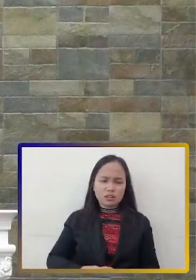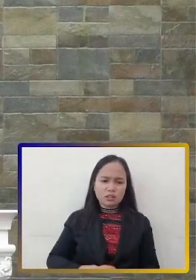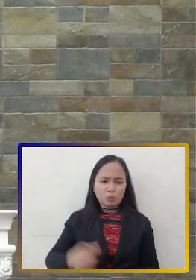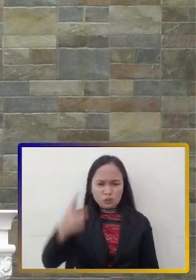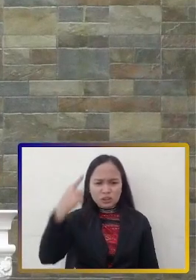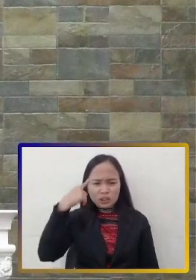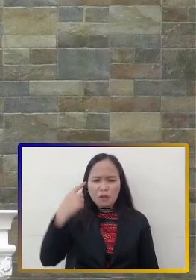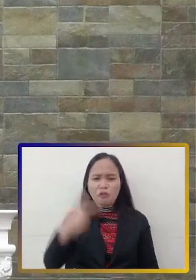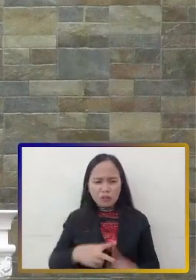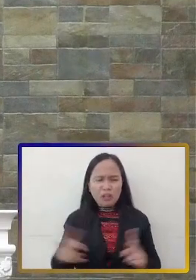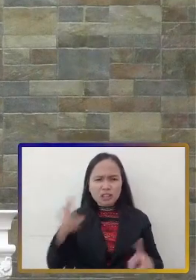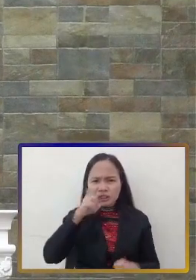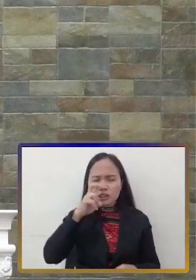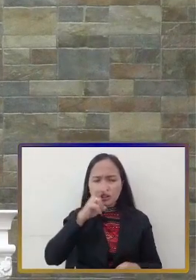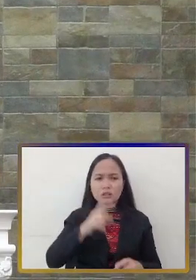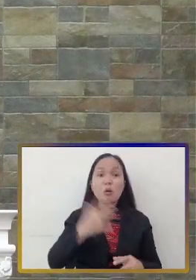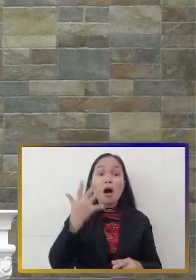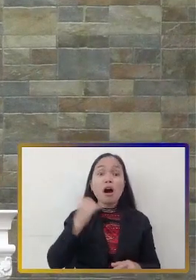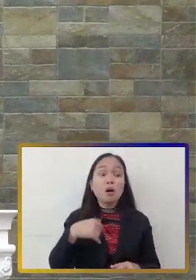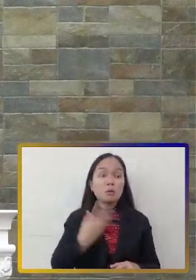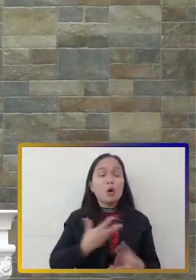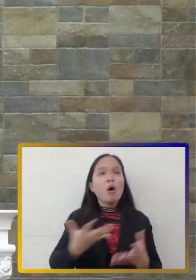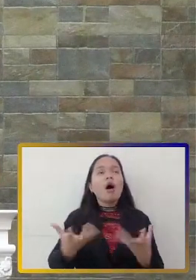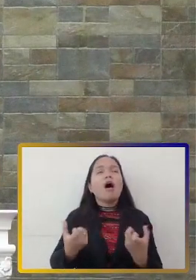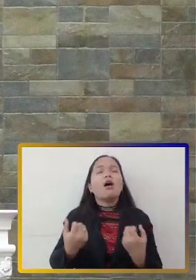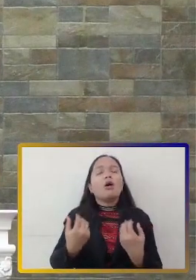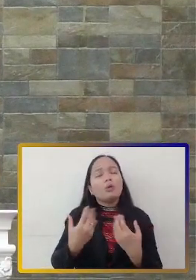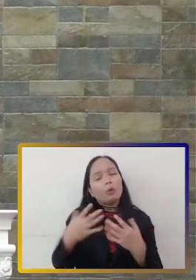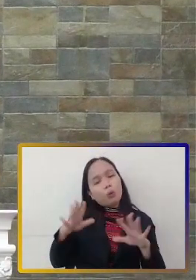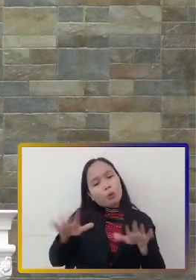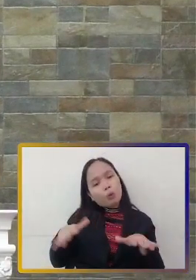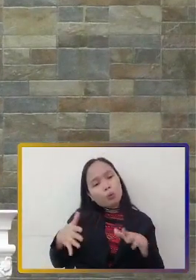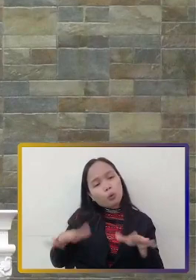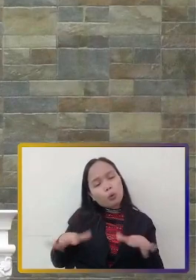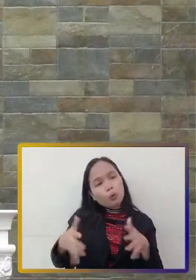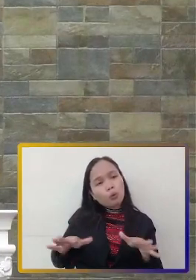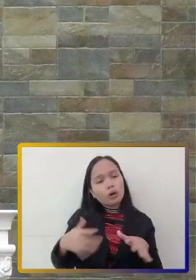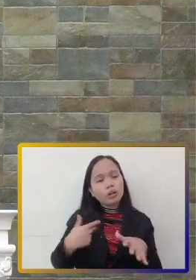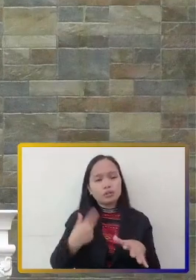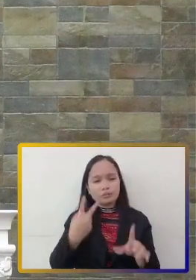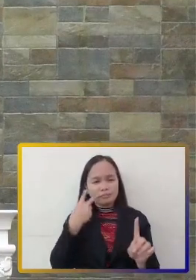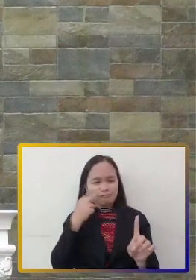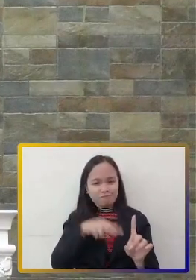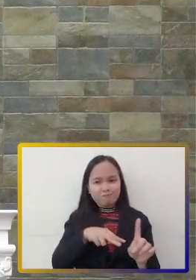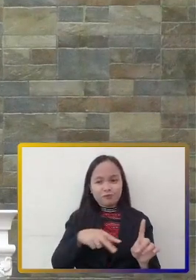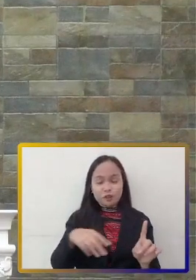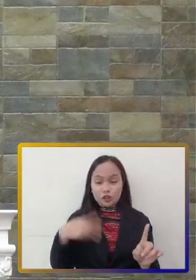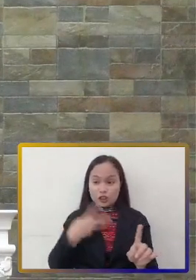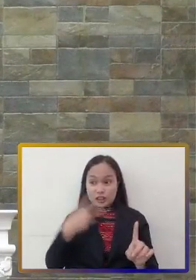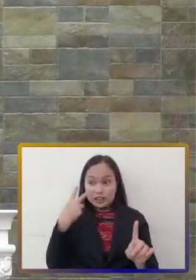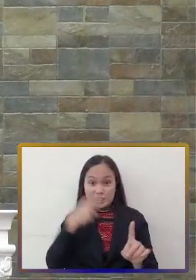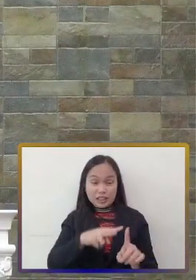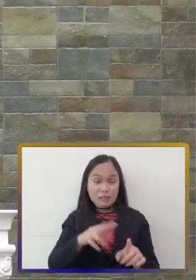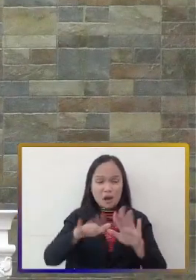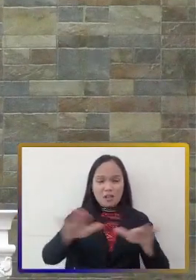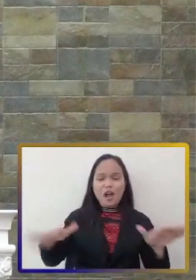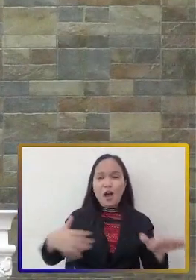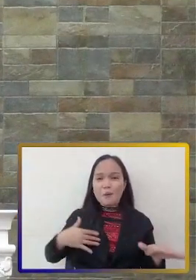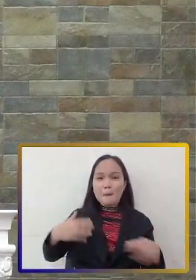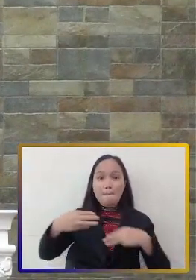Napakahigpit. Kasi gusto natin paluwagan na sila'y makita natin sila dyan sa mall, naghahawakan ng